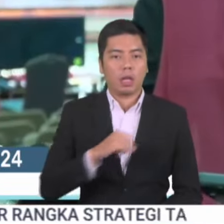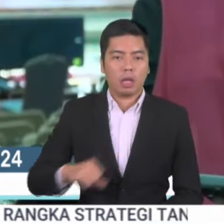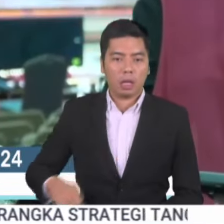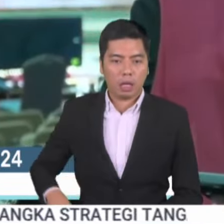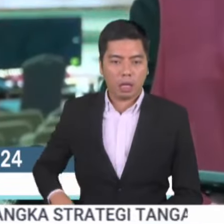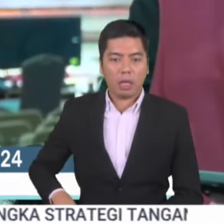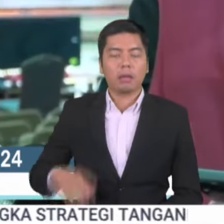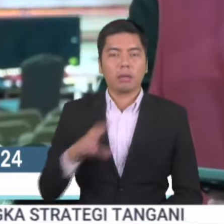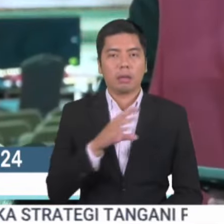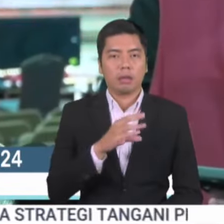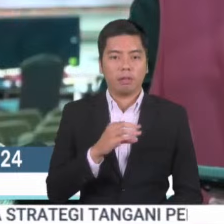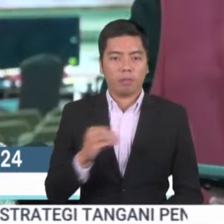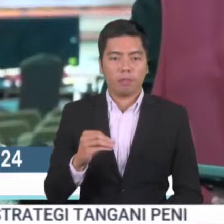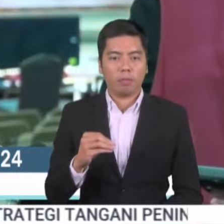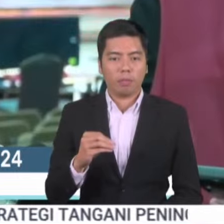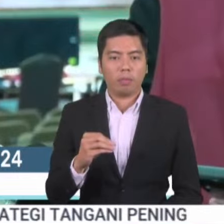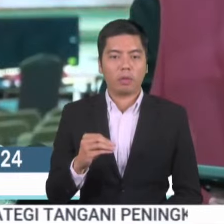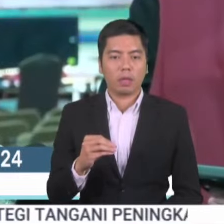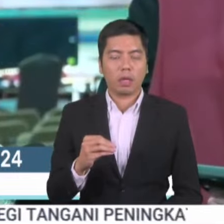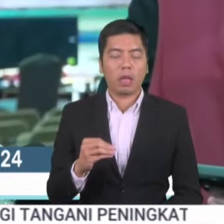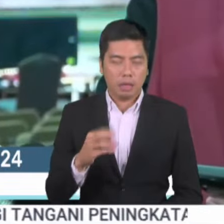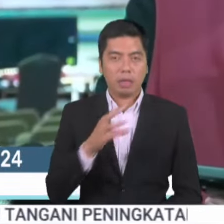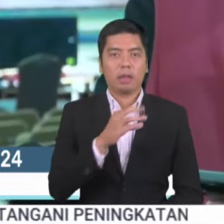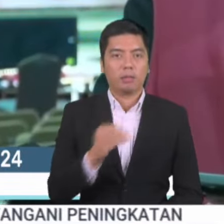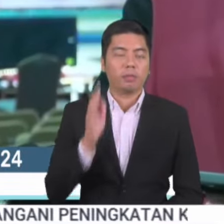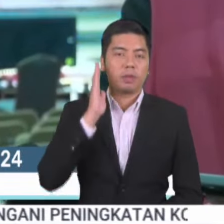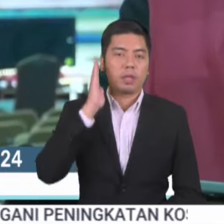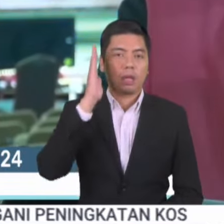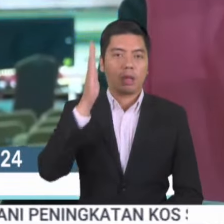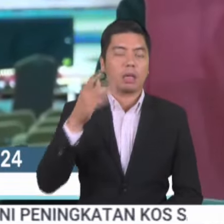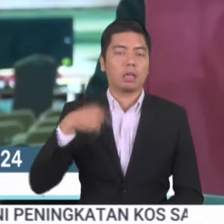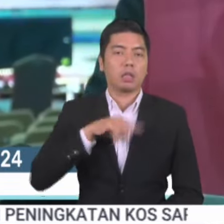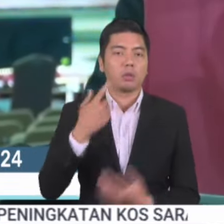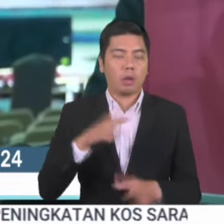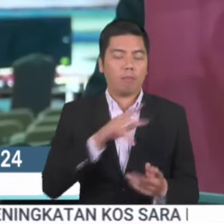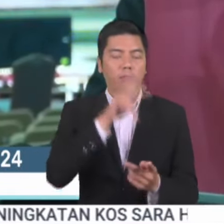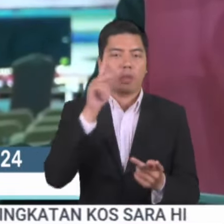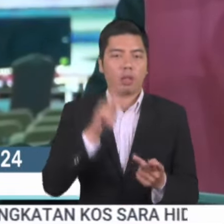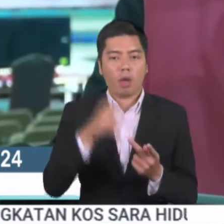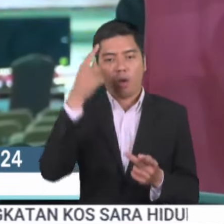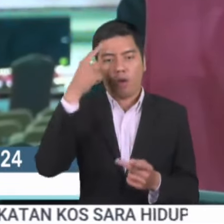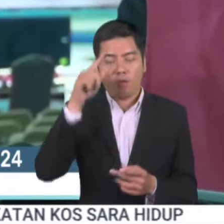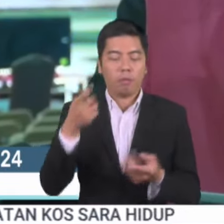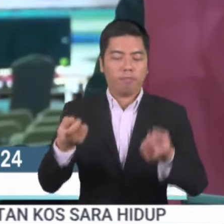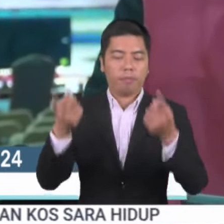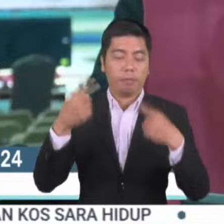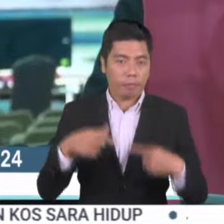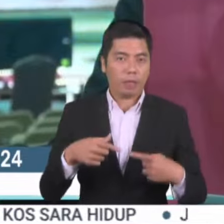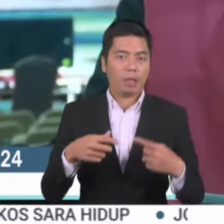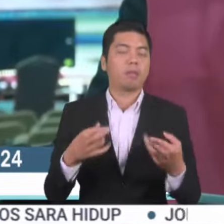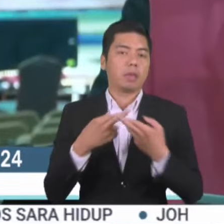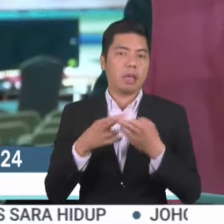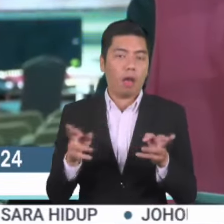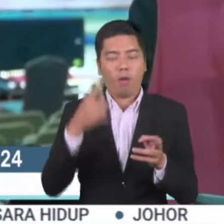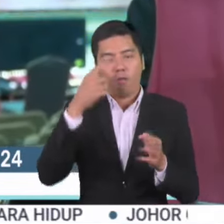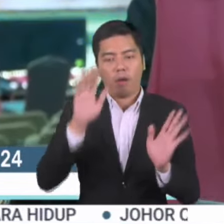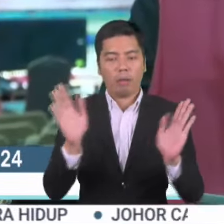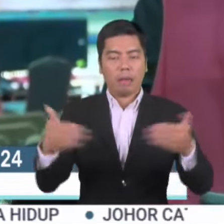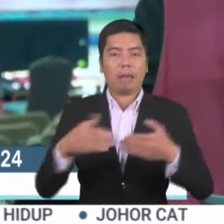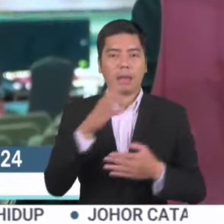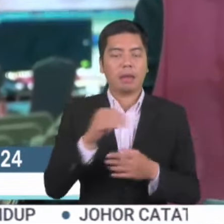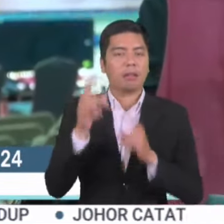Baginda Raja Permaisuri Agong Raja Zari Sofia juga akan juga telah perkenan berangkat untuk menyempurnakan majlis penutupan dan pengundian